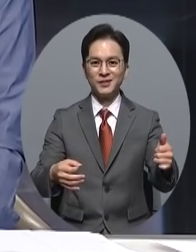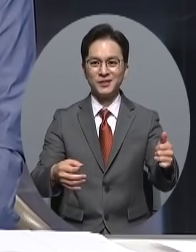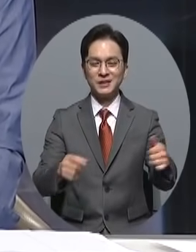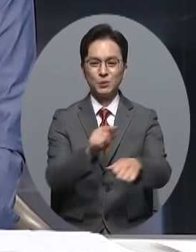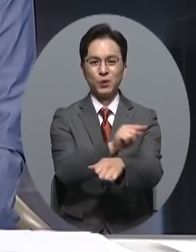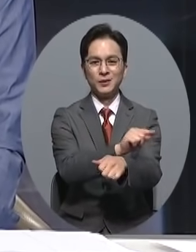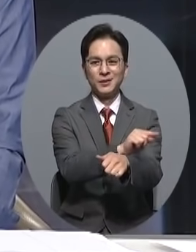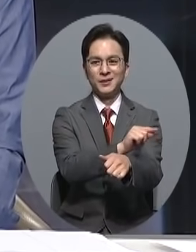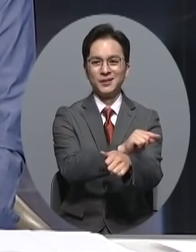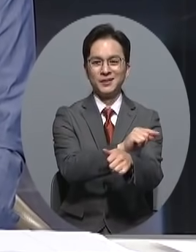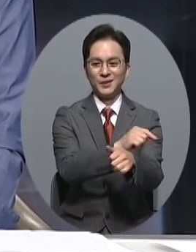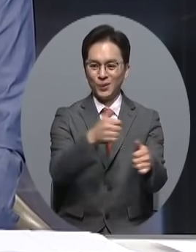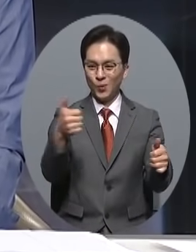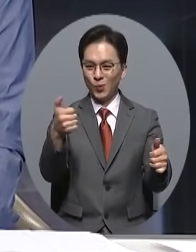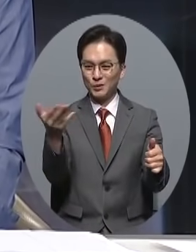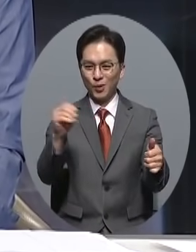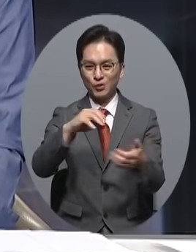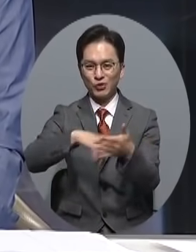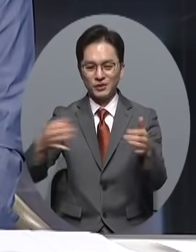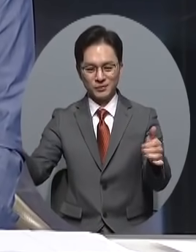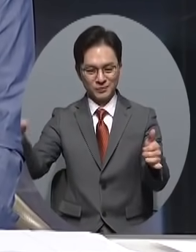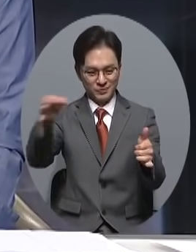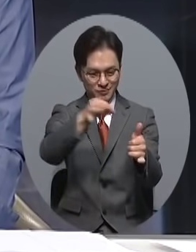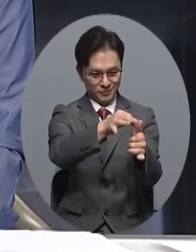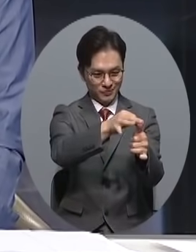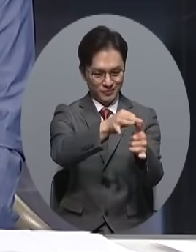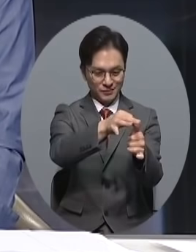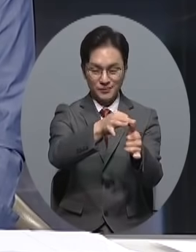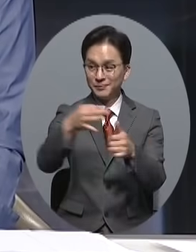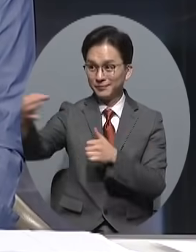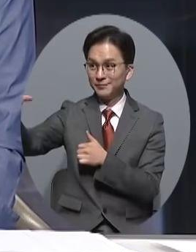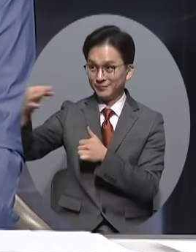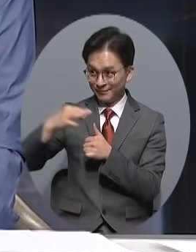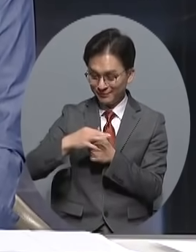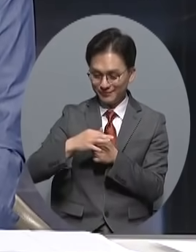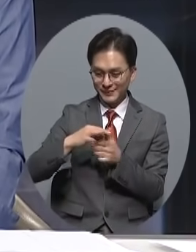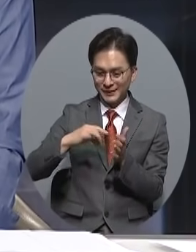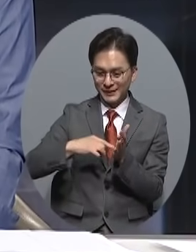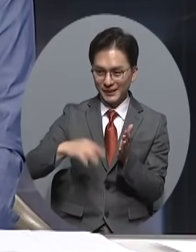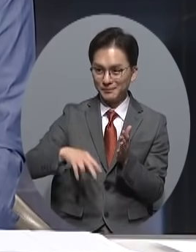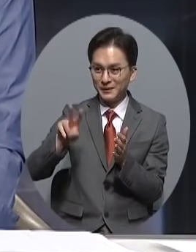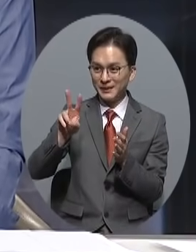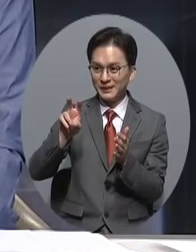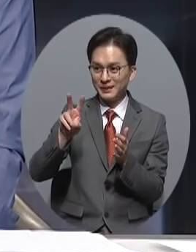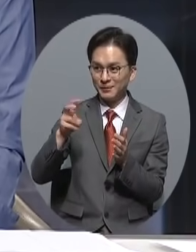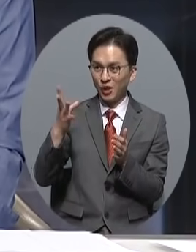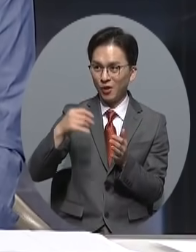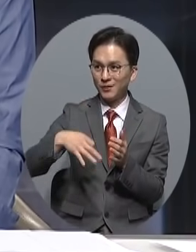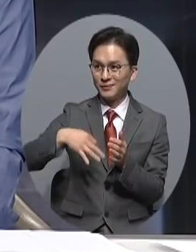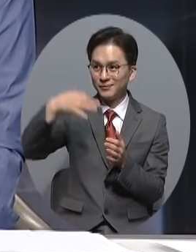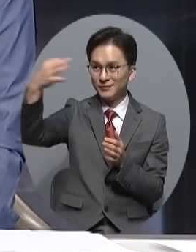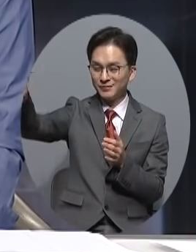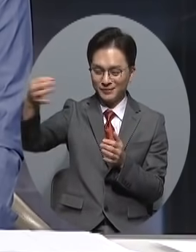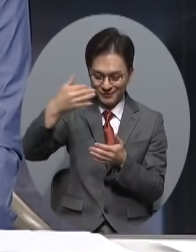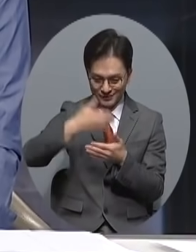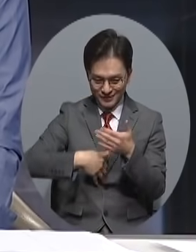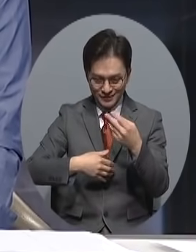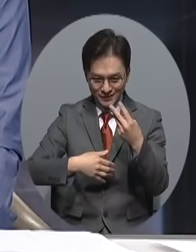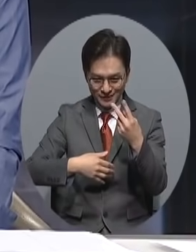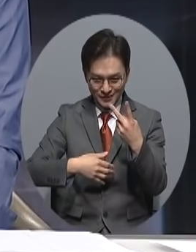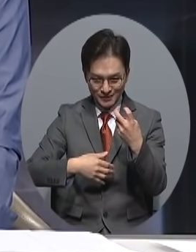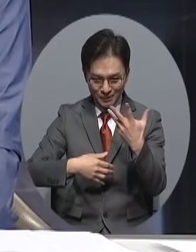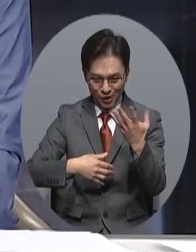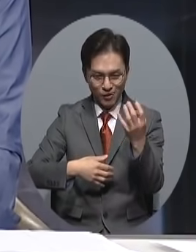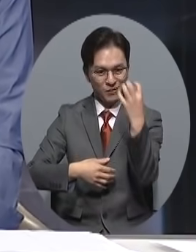22억 원을 세금으로 냈습니다. 세금을 22억까지 내면서밖에 그 회사에서